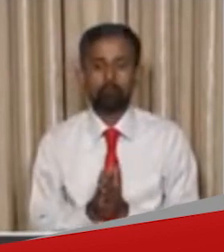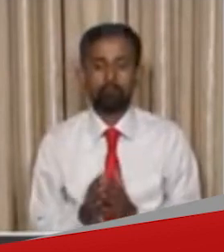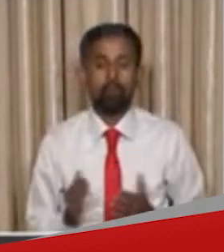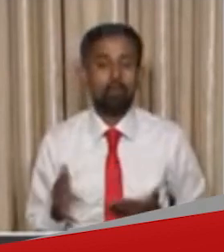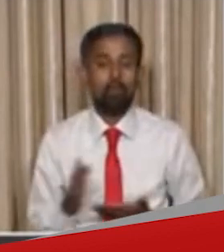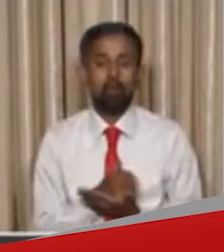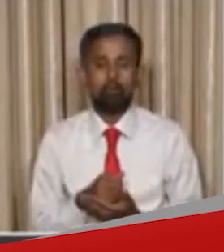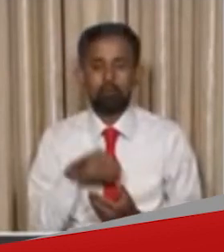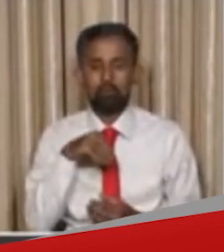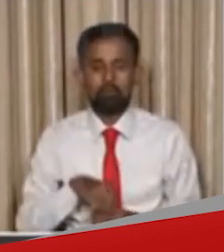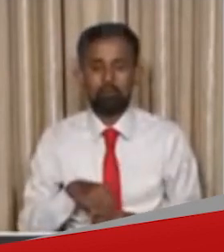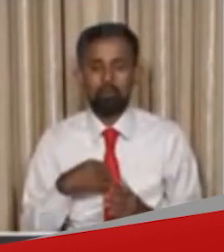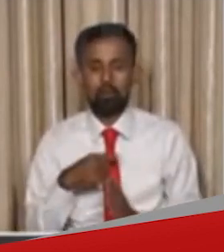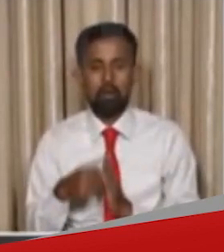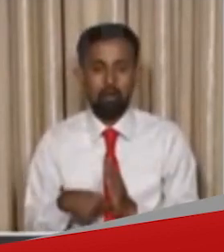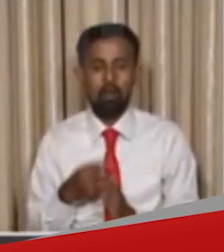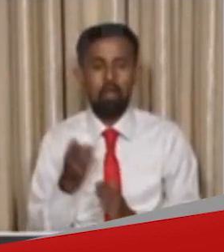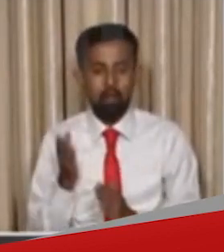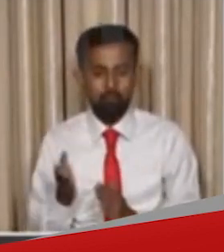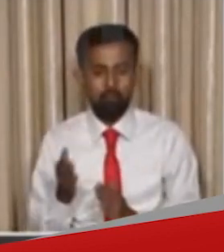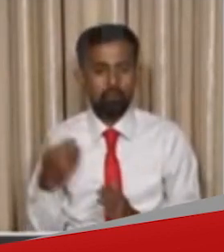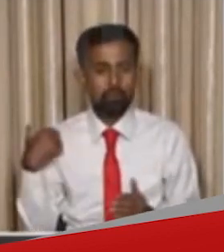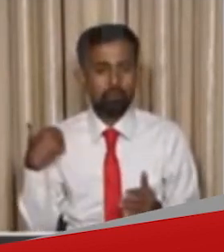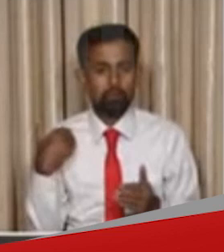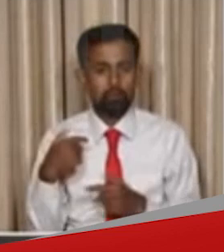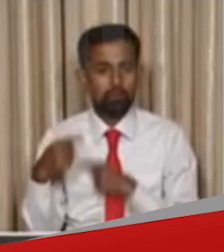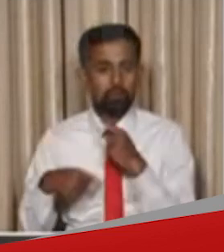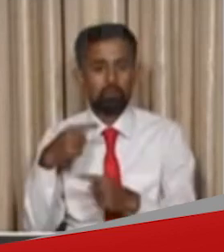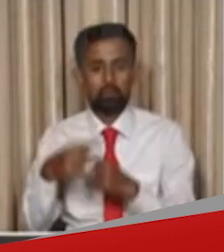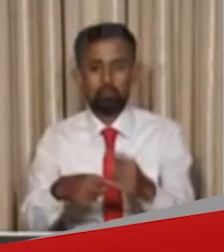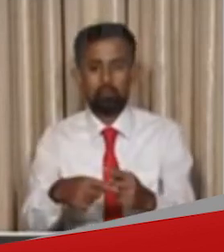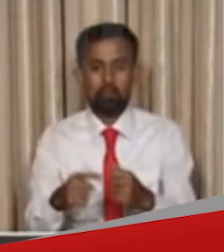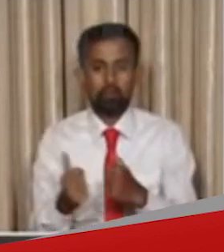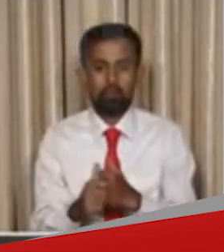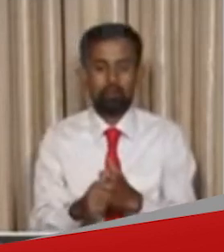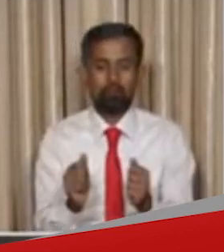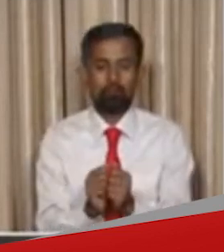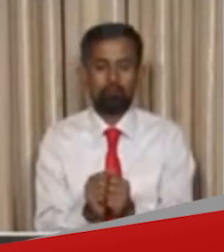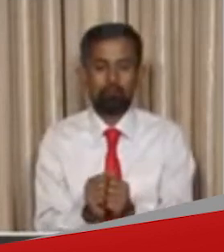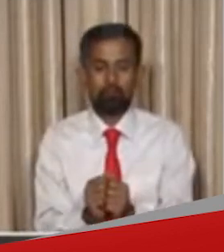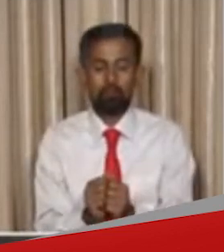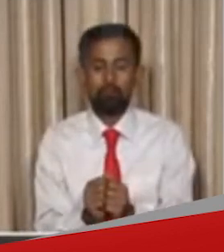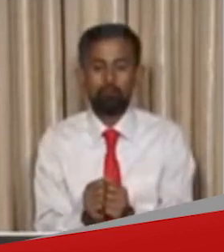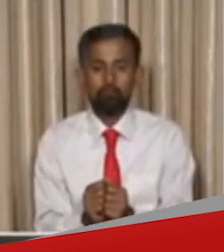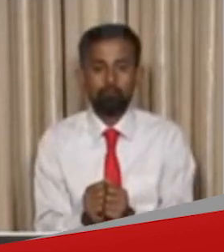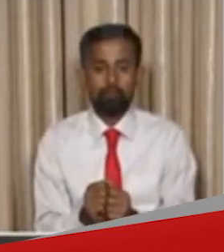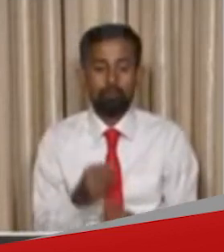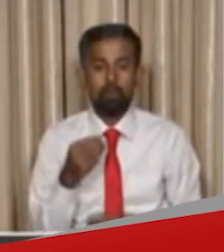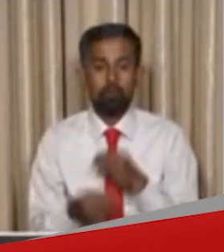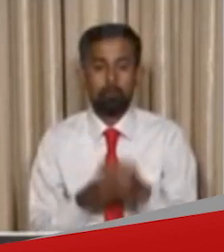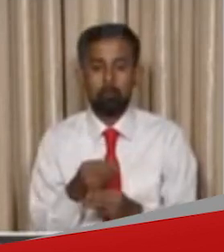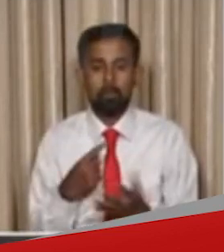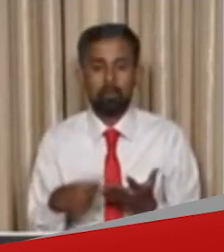මේ සියල්ල තුළ අපේ රටේ තියෙන මෙතෙක් කාලයක් කරගෙන ආපු ඒ නිෂ්පාදන ක්‍රියාවලිය කරගෙන ආපු ඒ කර්මාන්ත